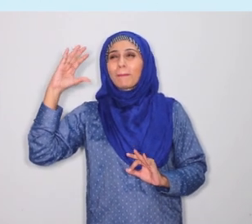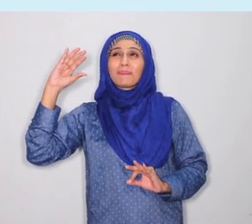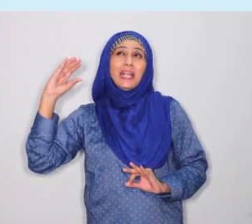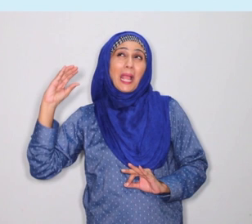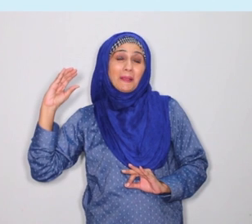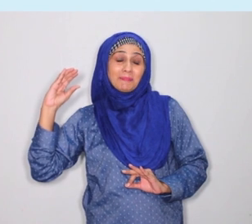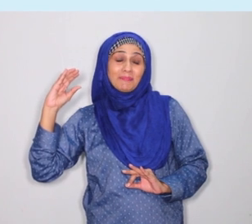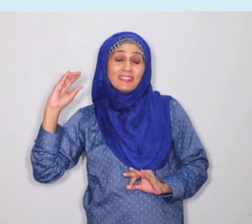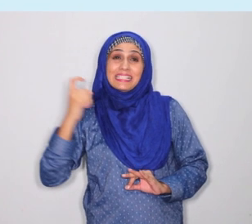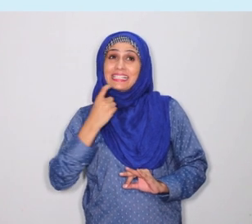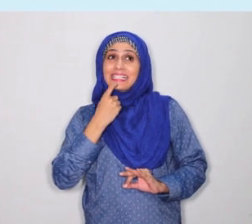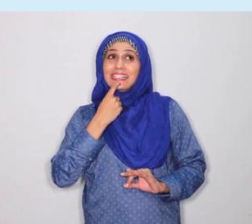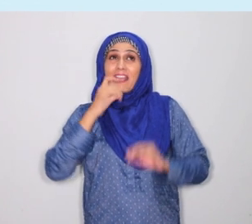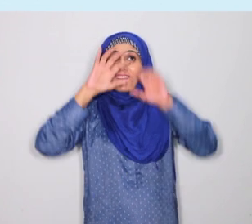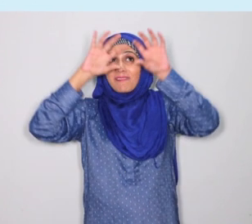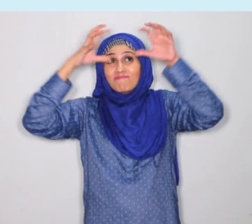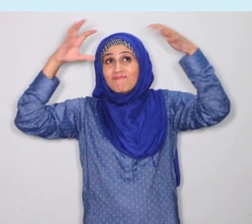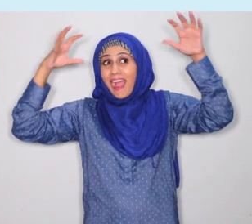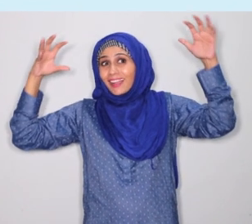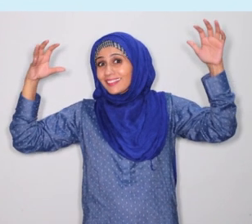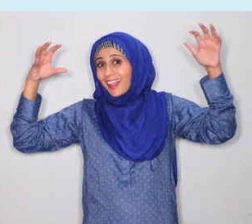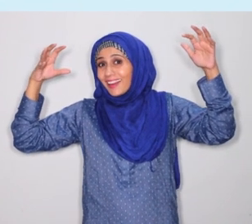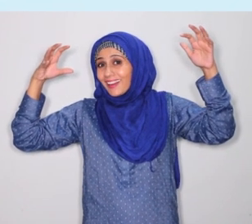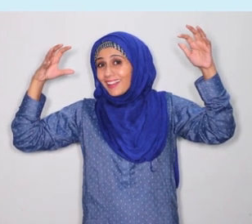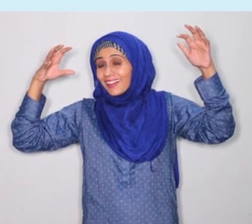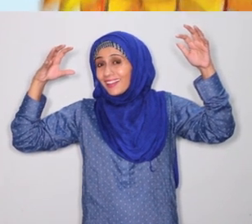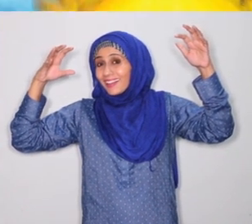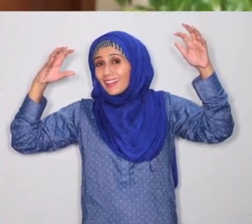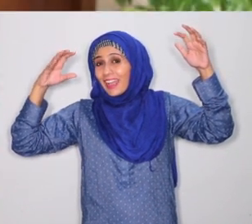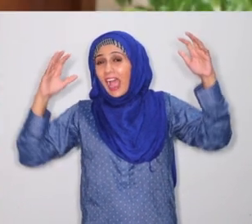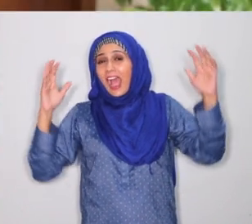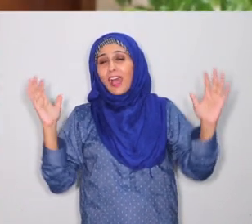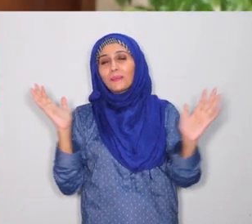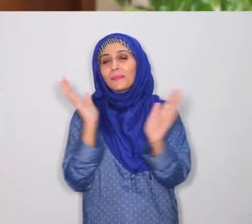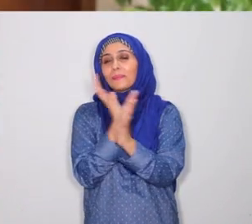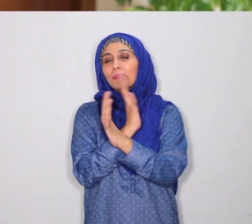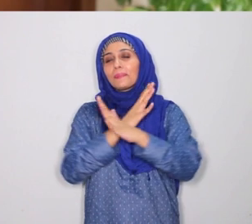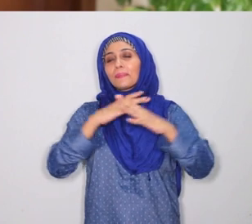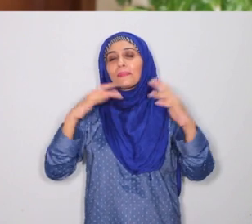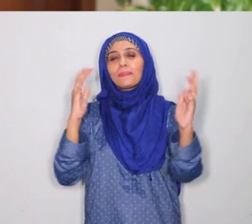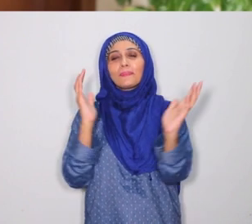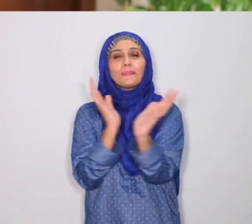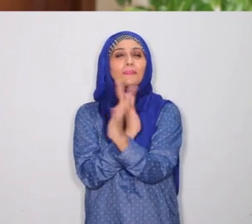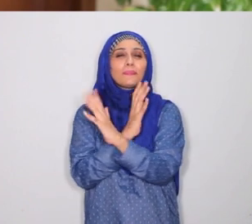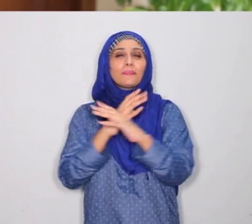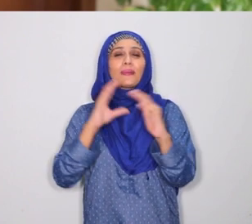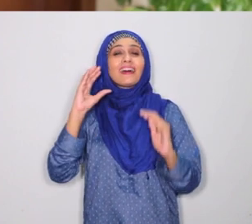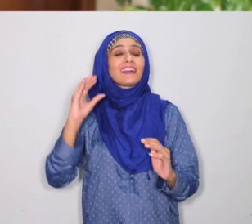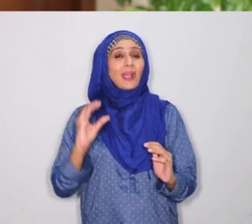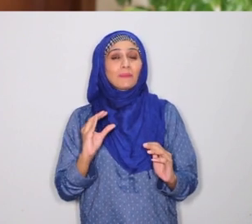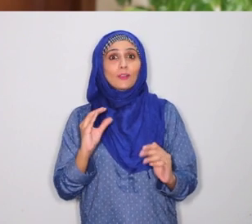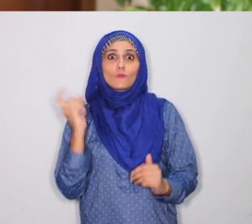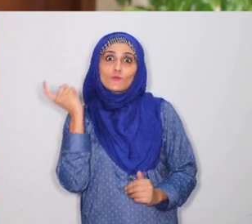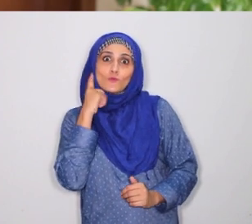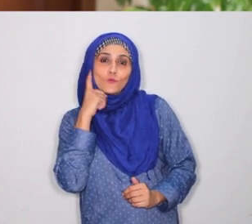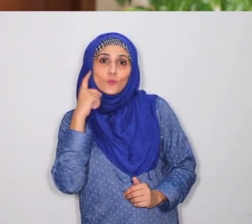छाए होते और धीरे से हवा चलती। ये सुनकर सूरज, बादल और